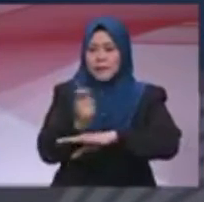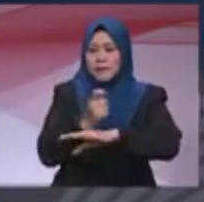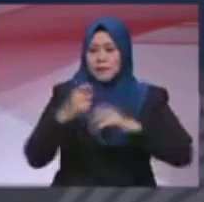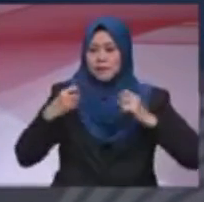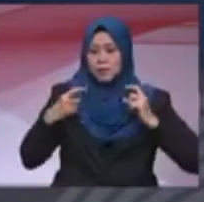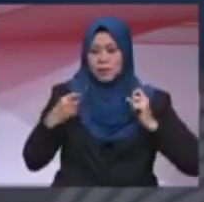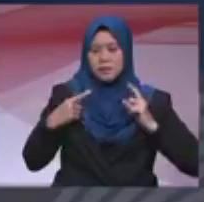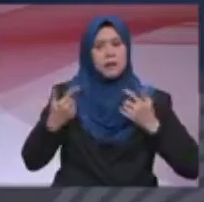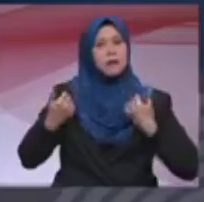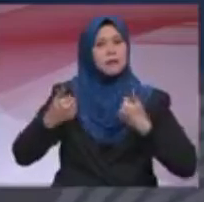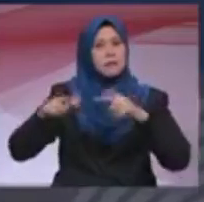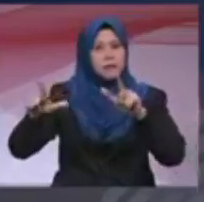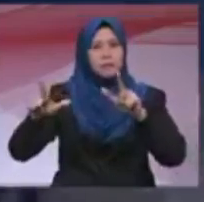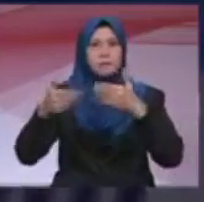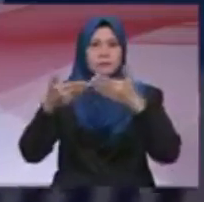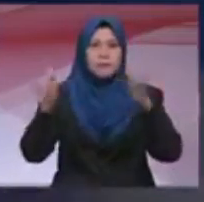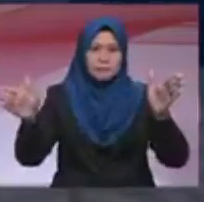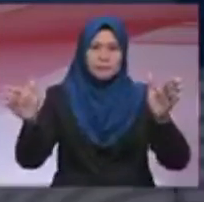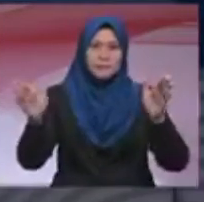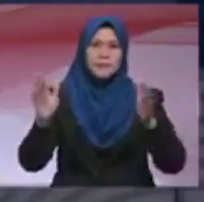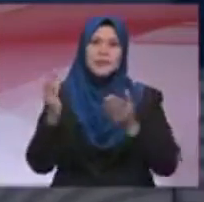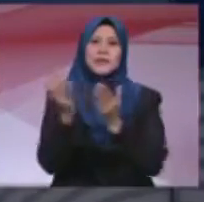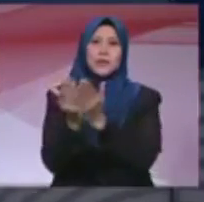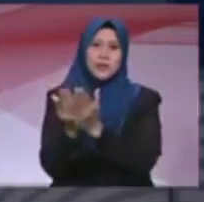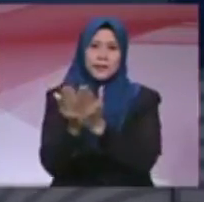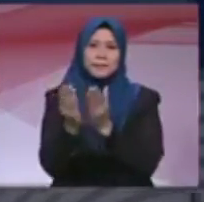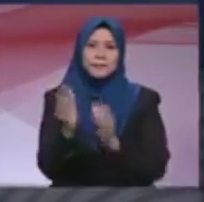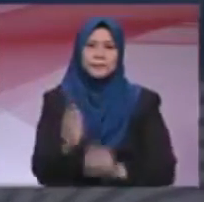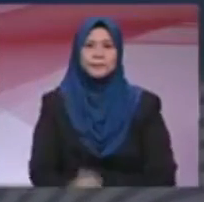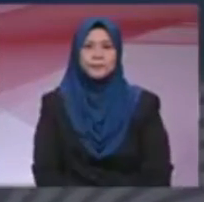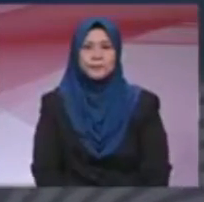dibuka. Okey. Kalau ada lagi?